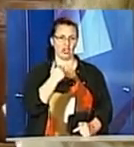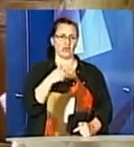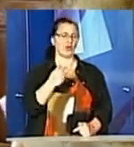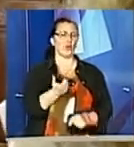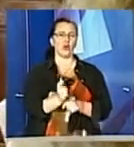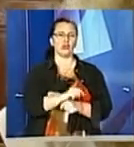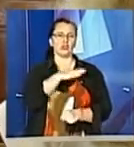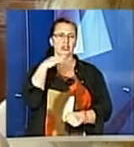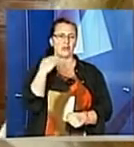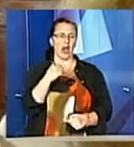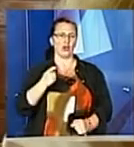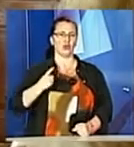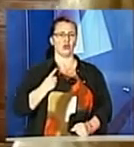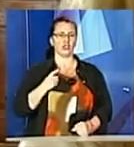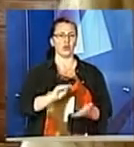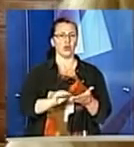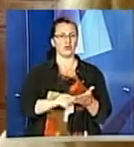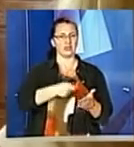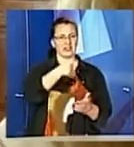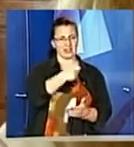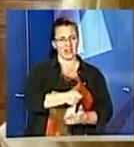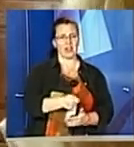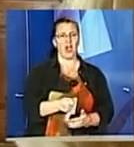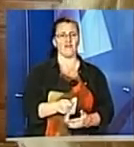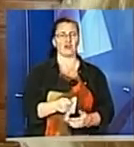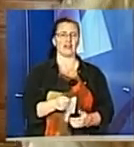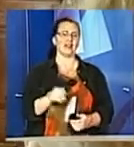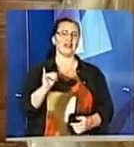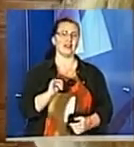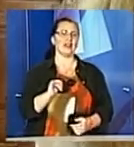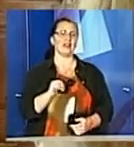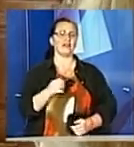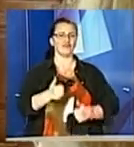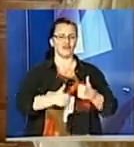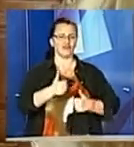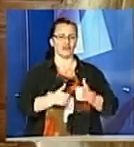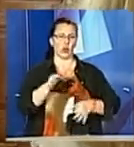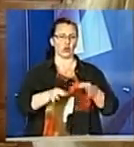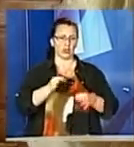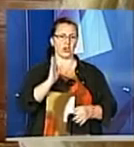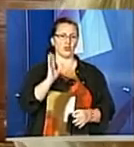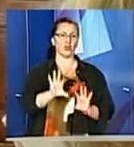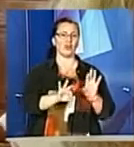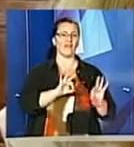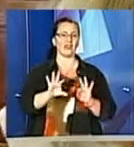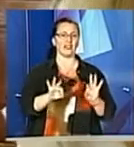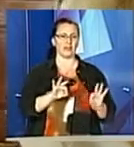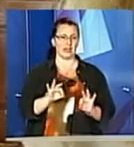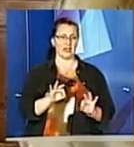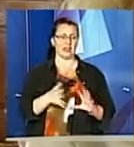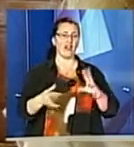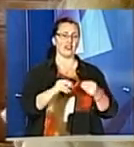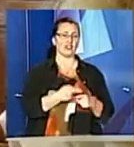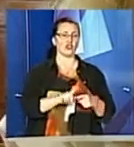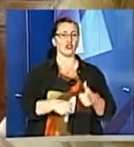багато заявок. І куратори Сармен Беглярян та Вікторія Данилян будуть відбирати. І будемо в результаті